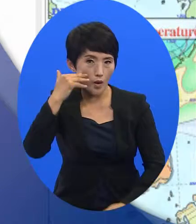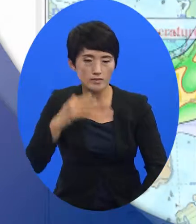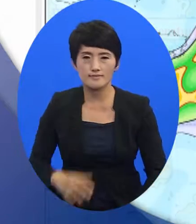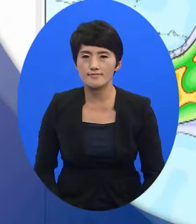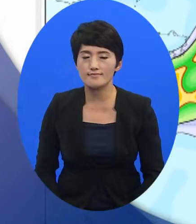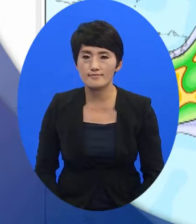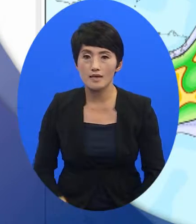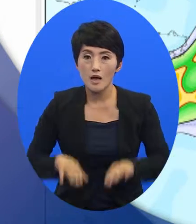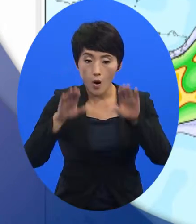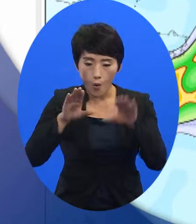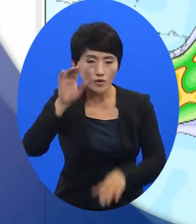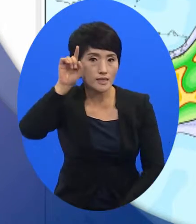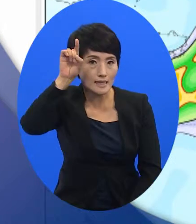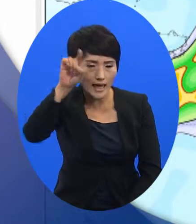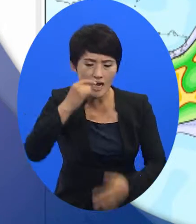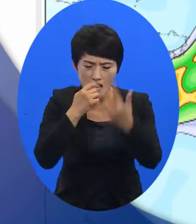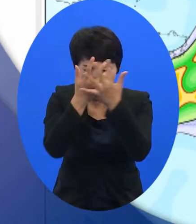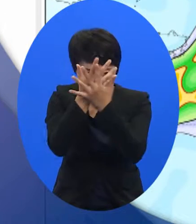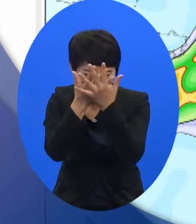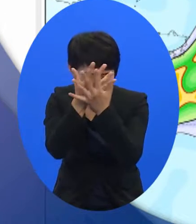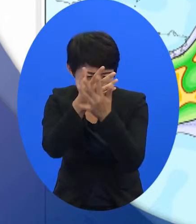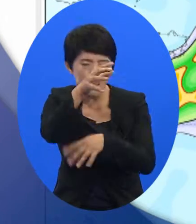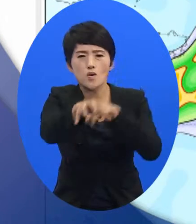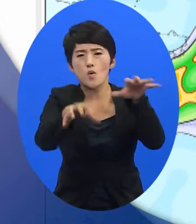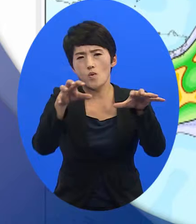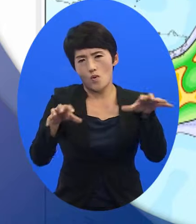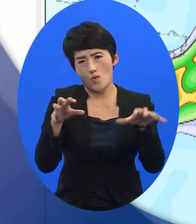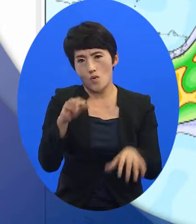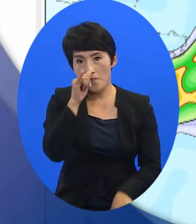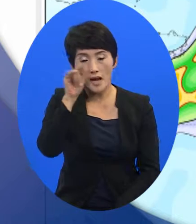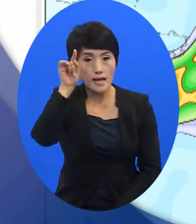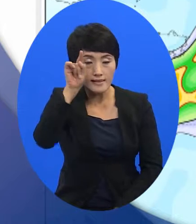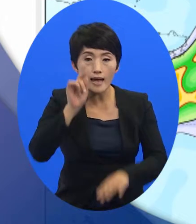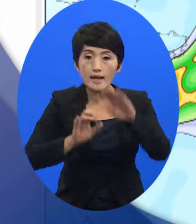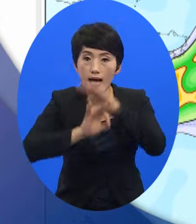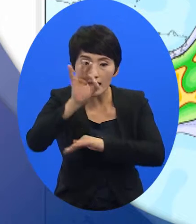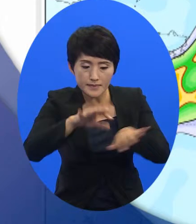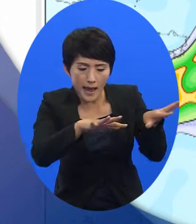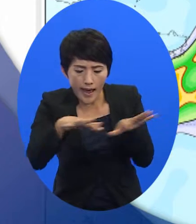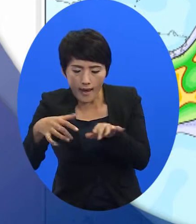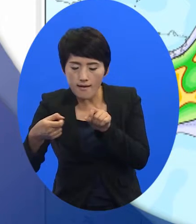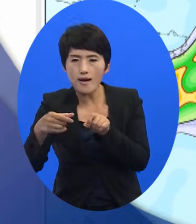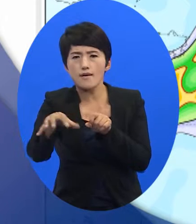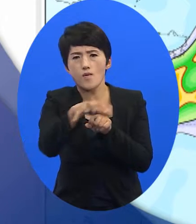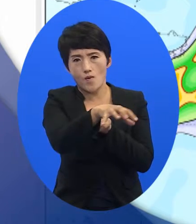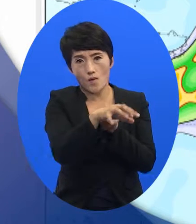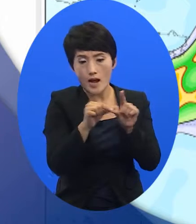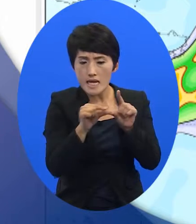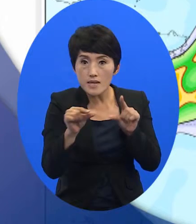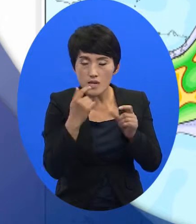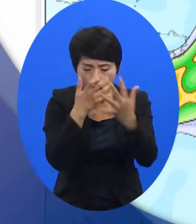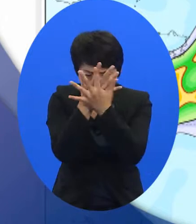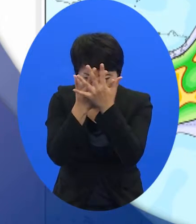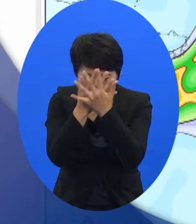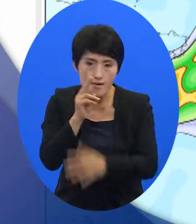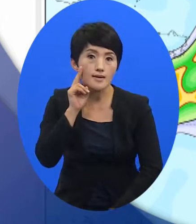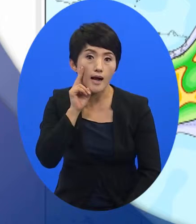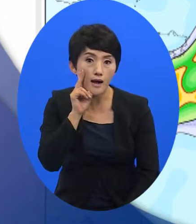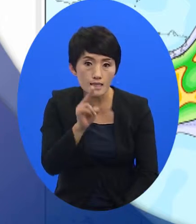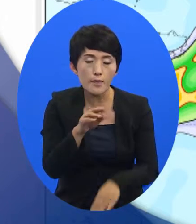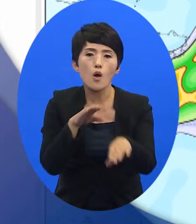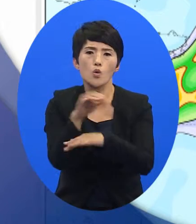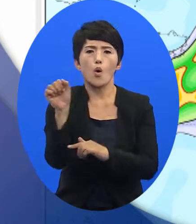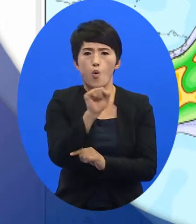높겠습니다. 오늘과 내일 방문하 연못 끼는 곳이 있겠고 내일 아침에는 특히 해안과 일부 내륙에 안개가 짙게 끼는 곳이